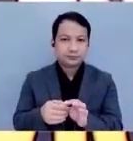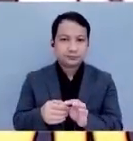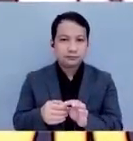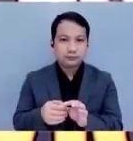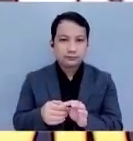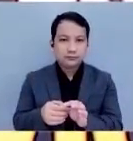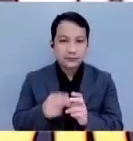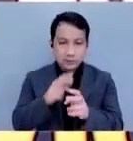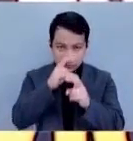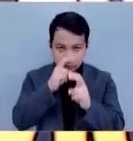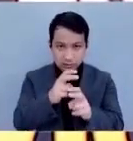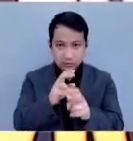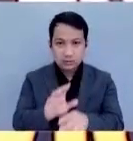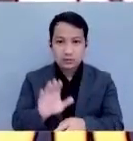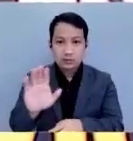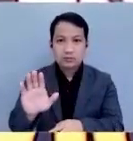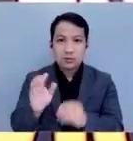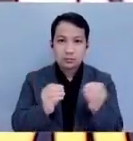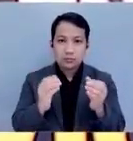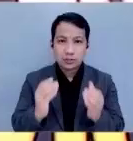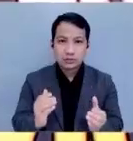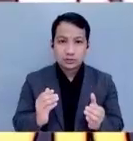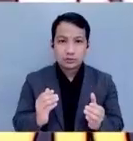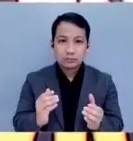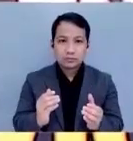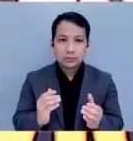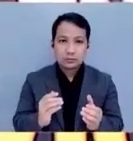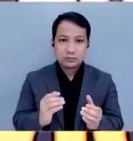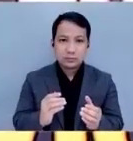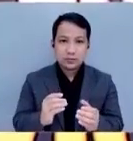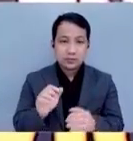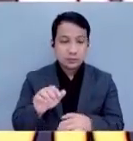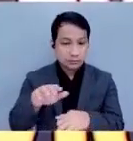pinag-iigting ang mga operations sa area,